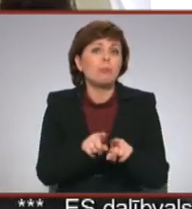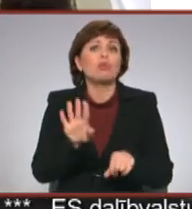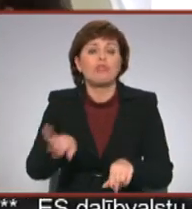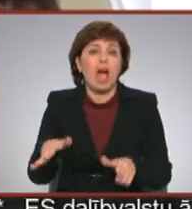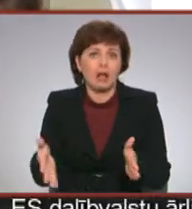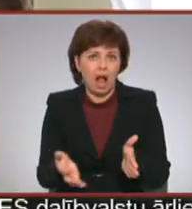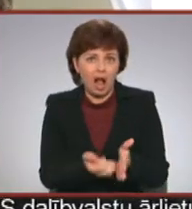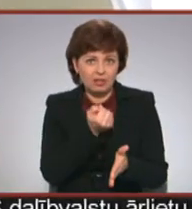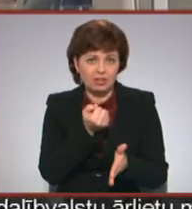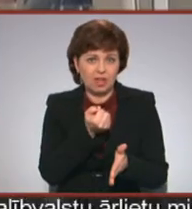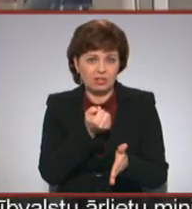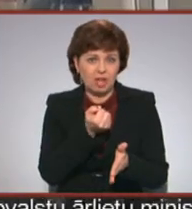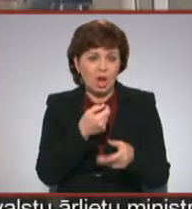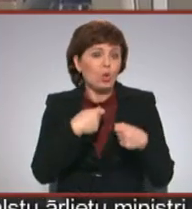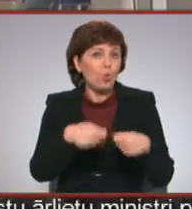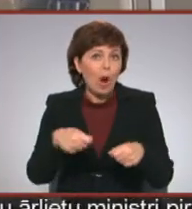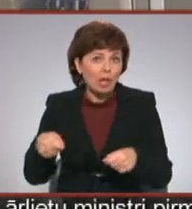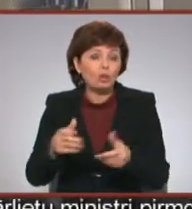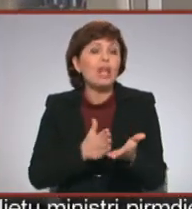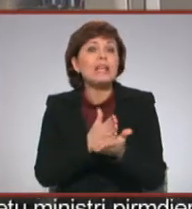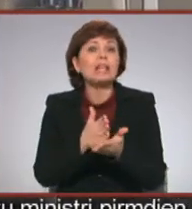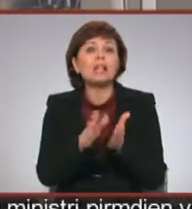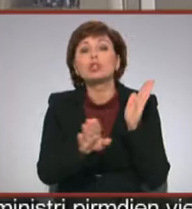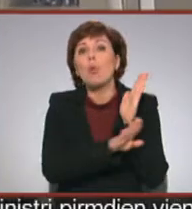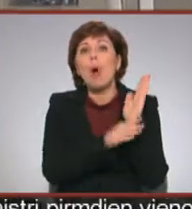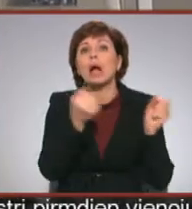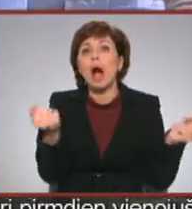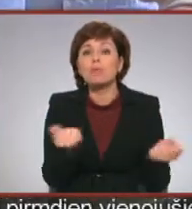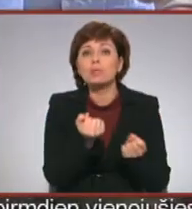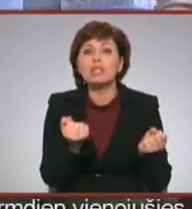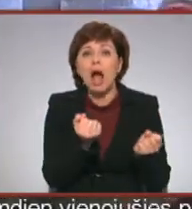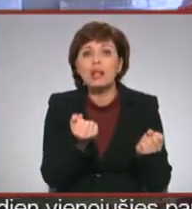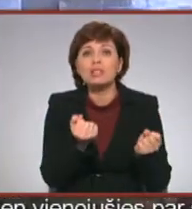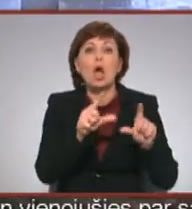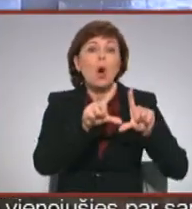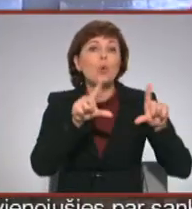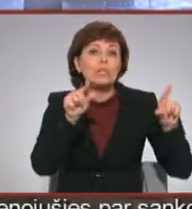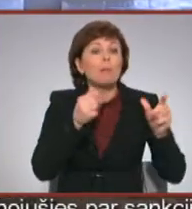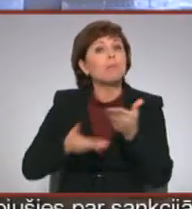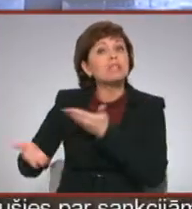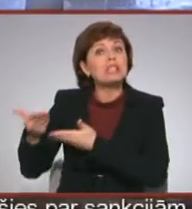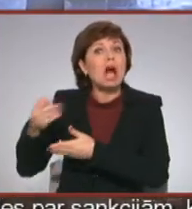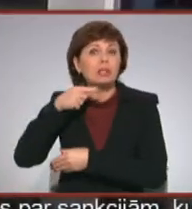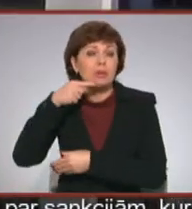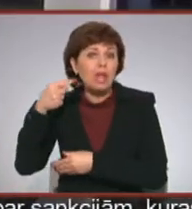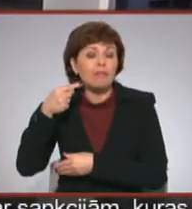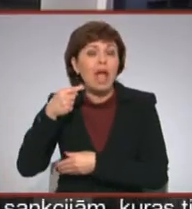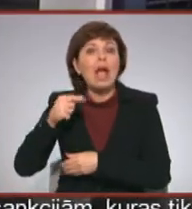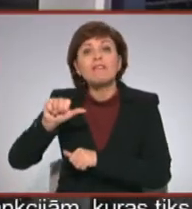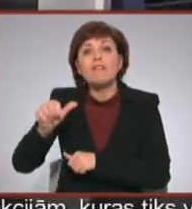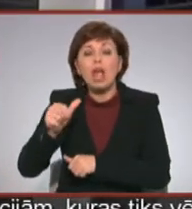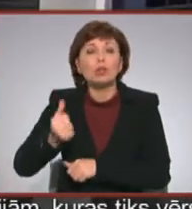atrast noietu. Savukārt ilgadējais kokapstrādes uzņēmums Norte uzskata, ka sadarbība ar Krieviju veidot ir grūti,